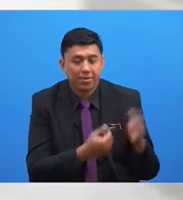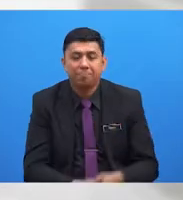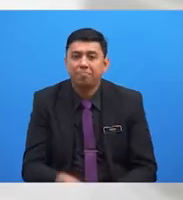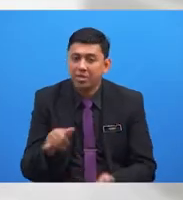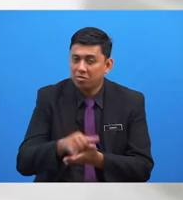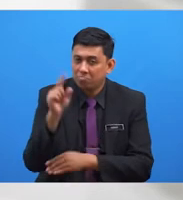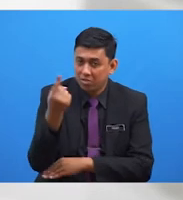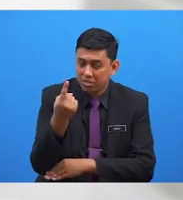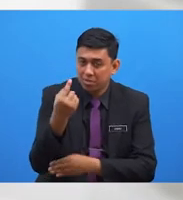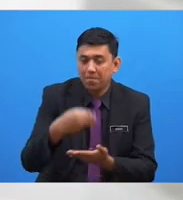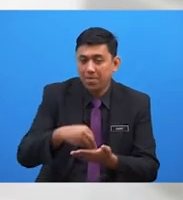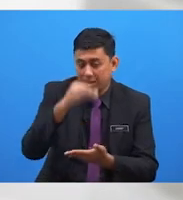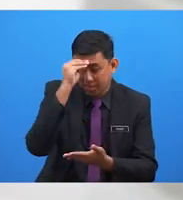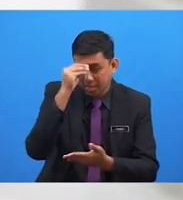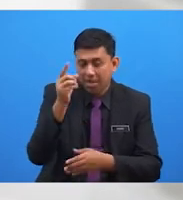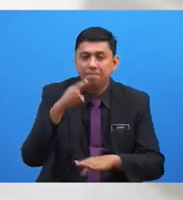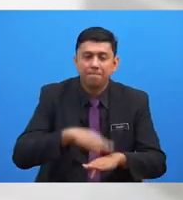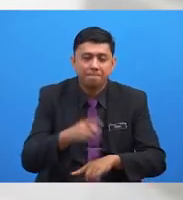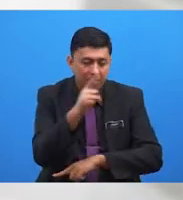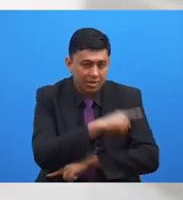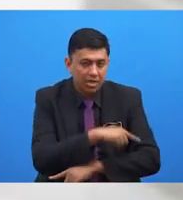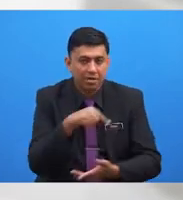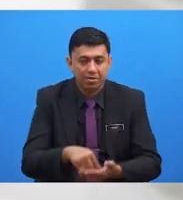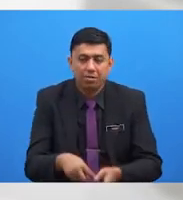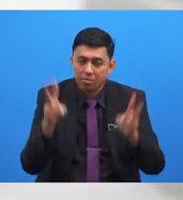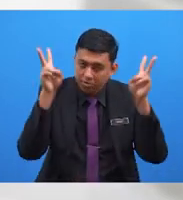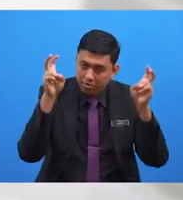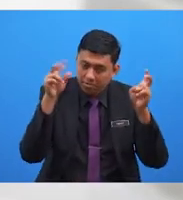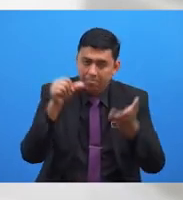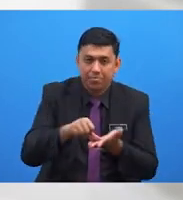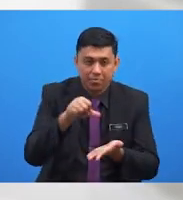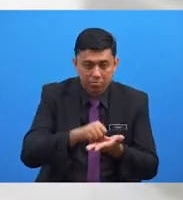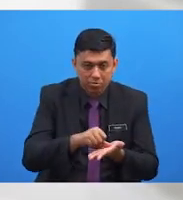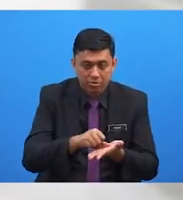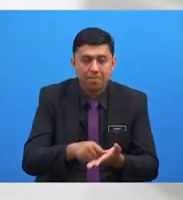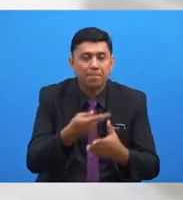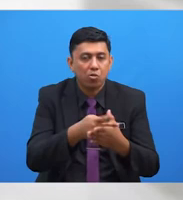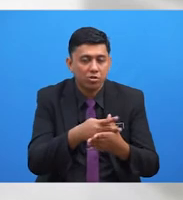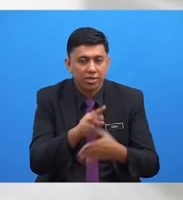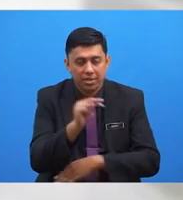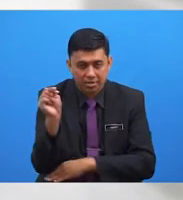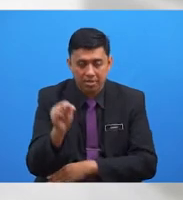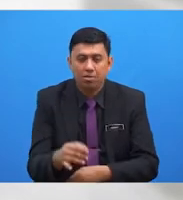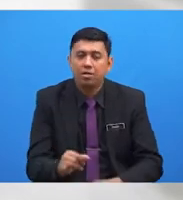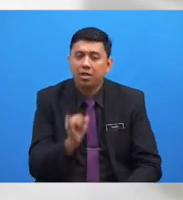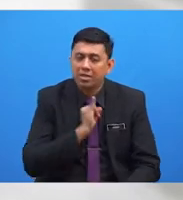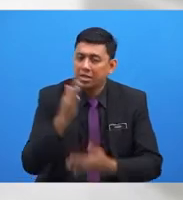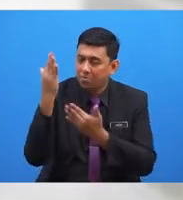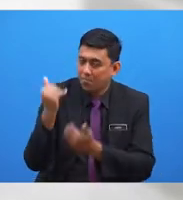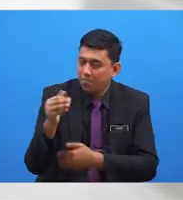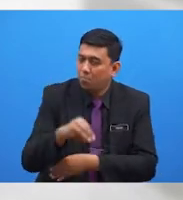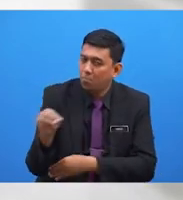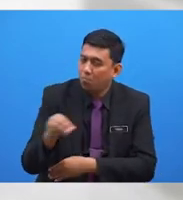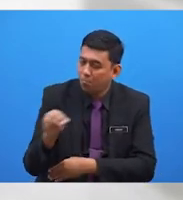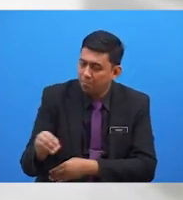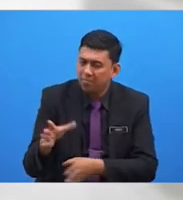Itu sahaja sesi pembelajaran kita pada hari ini untuk berkenaan tajuk perakaunan untuk perkongsian. Saya mengharapkan